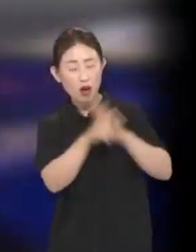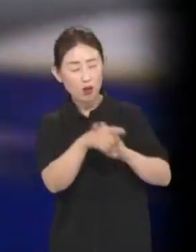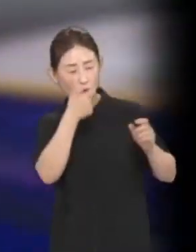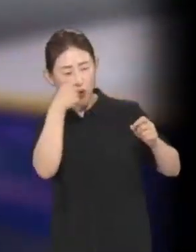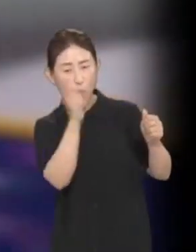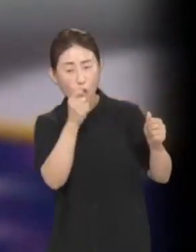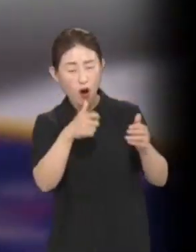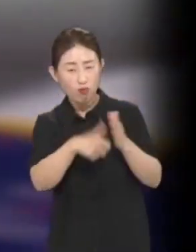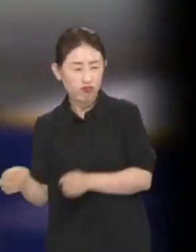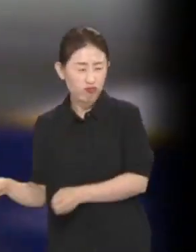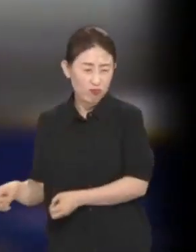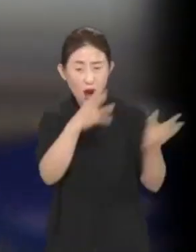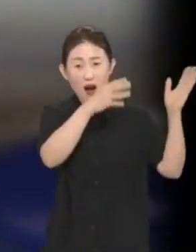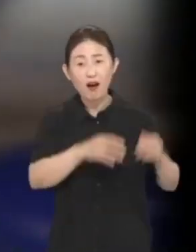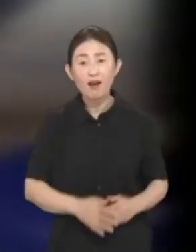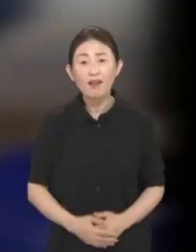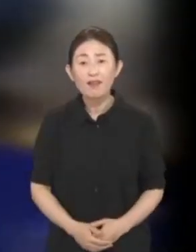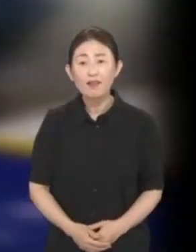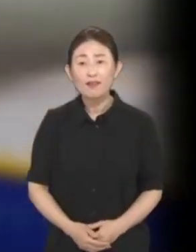겁니다